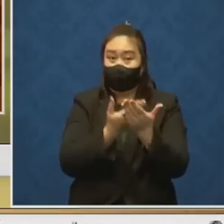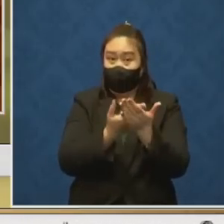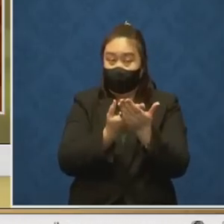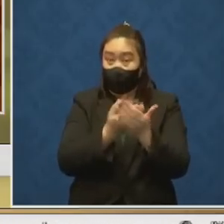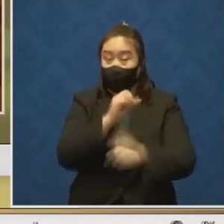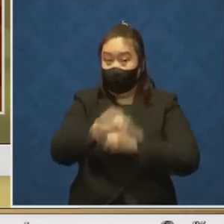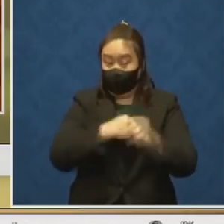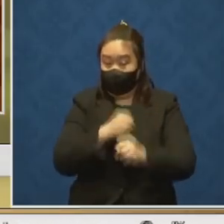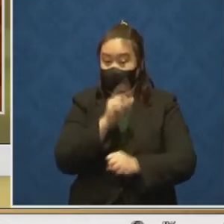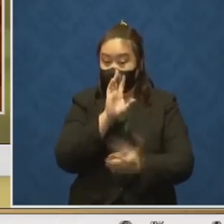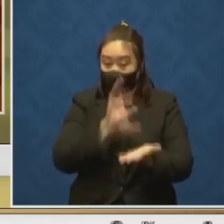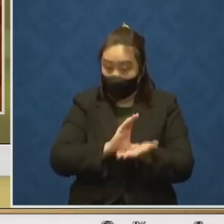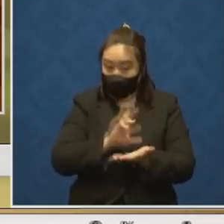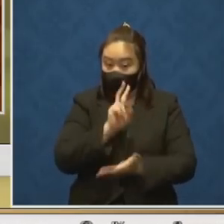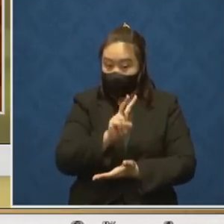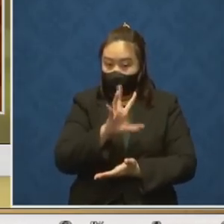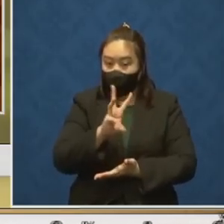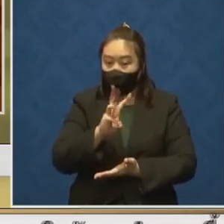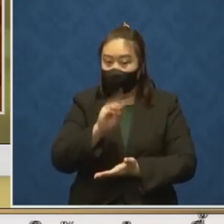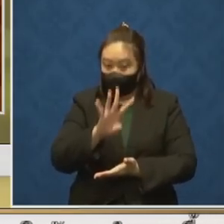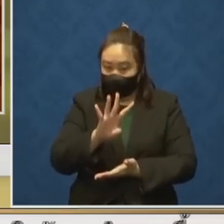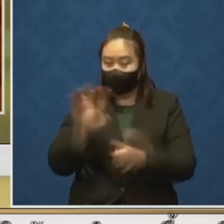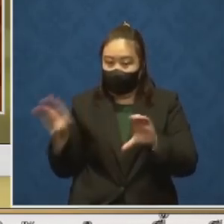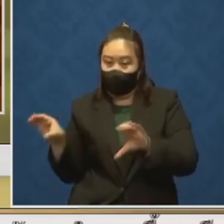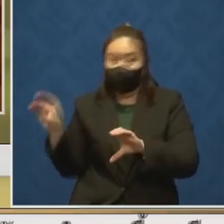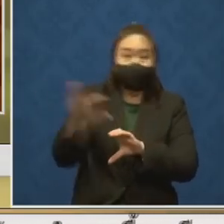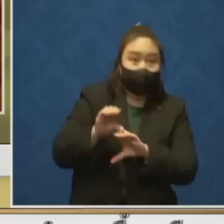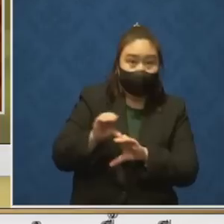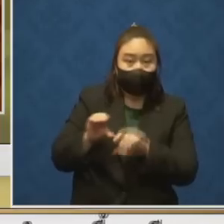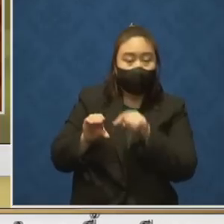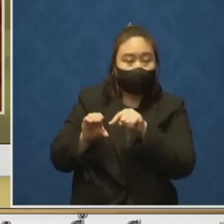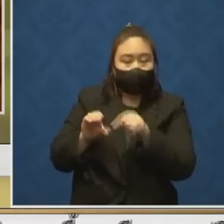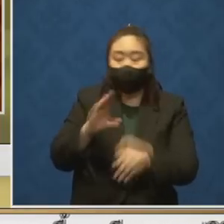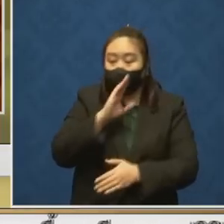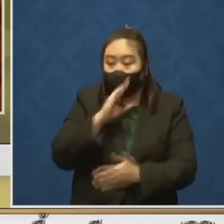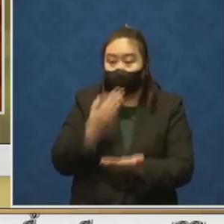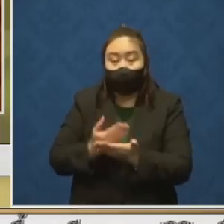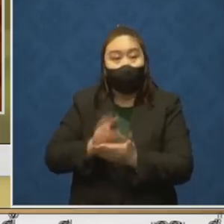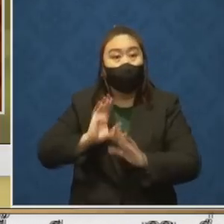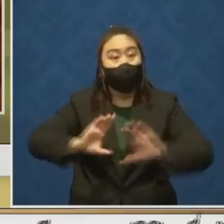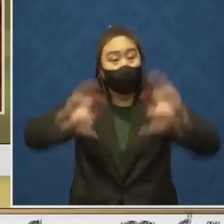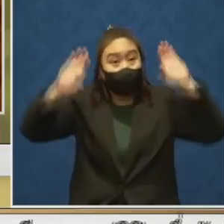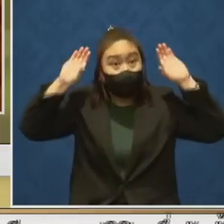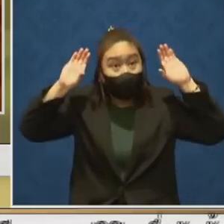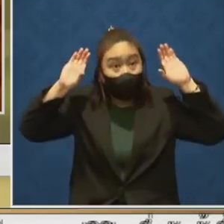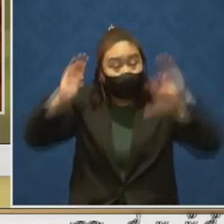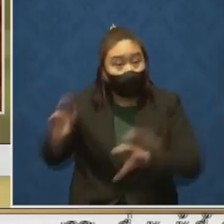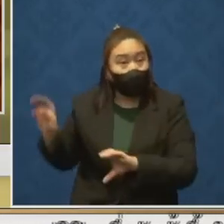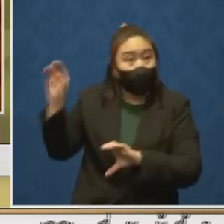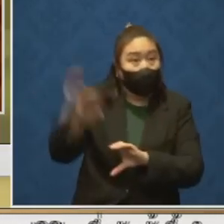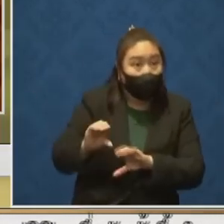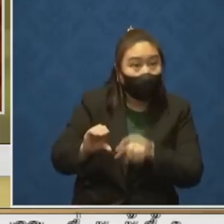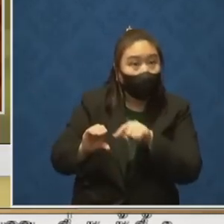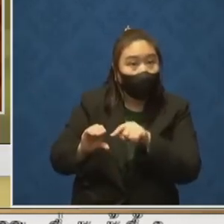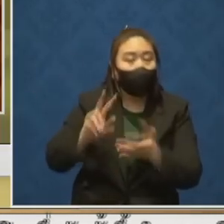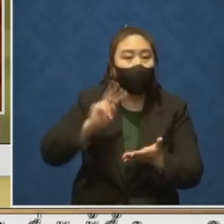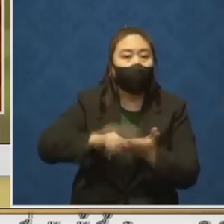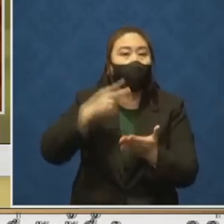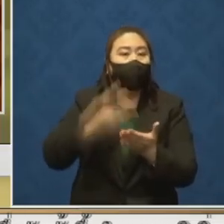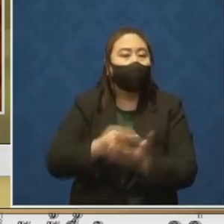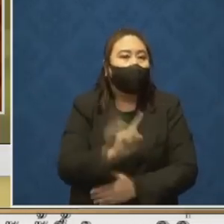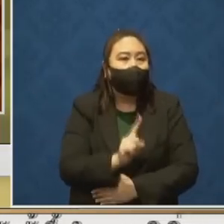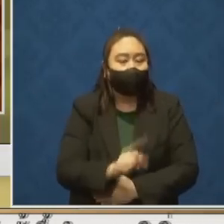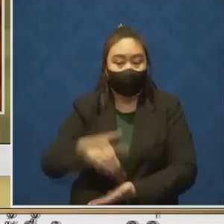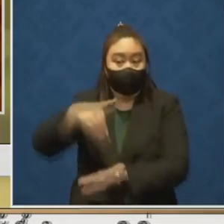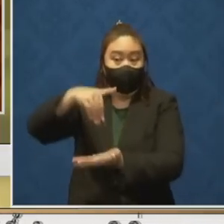มาณ 64 นั้นถ้ามันเป็เงินที่จากงบประมาณของลัฐก็เท่ากับ่าศูย์ต่ต่้านขาวป